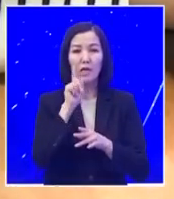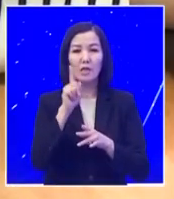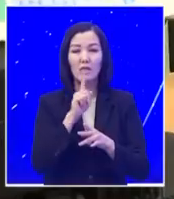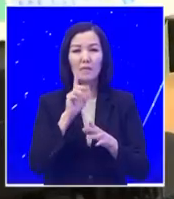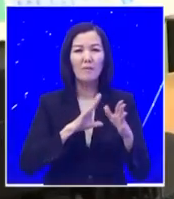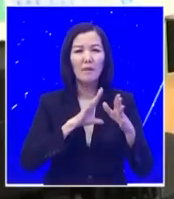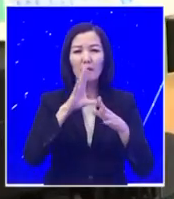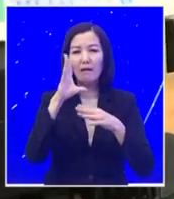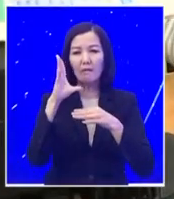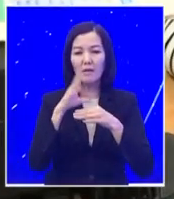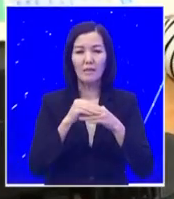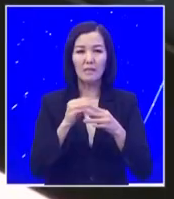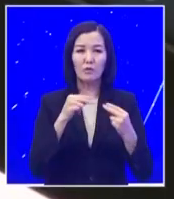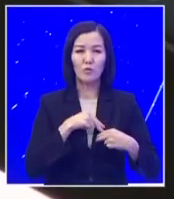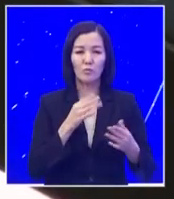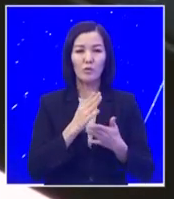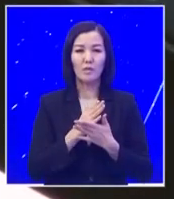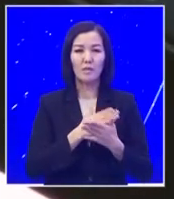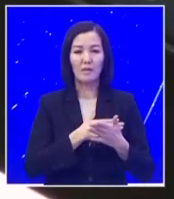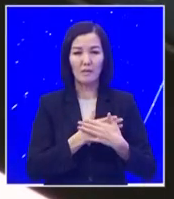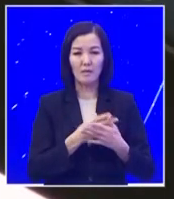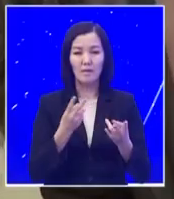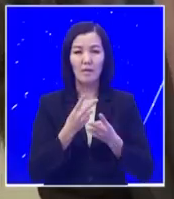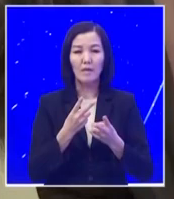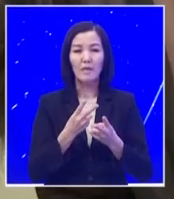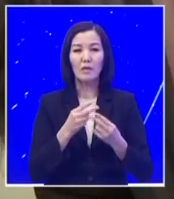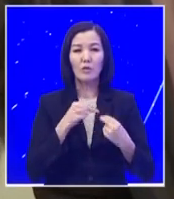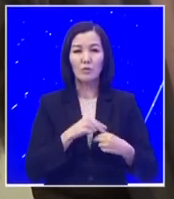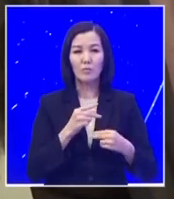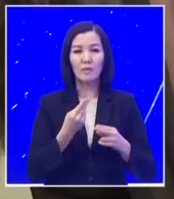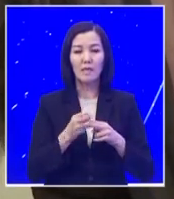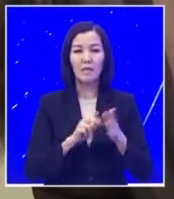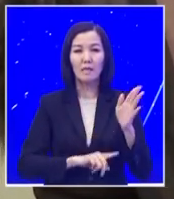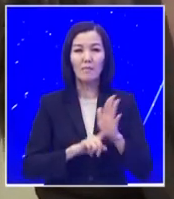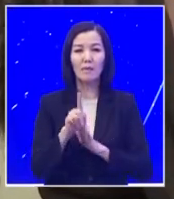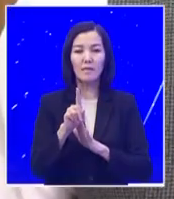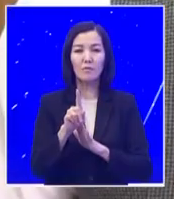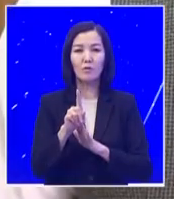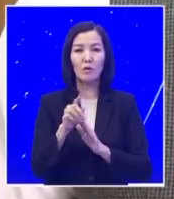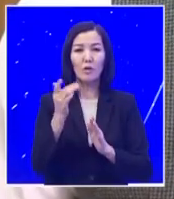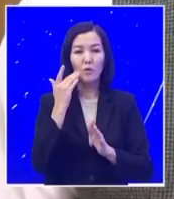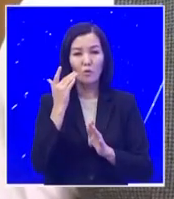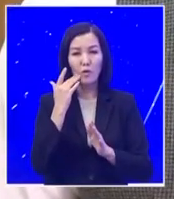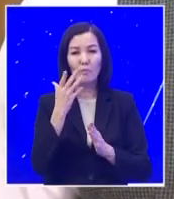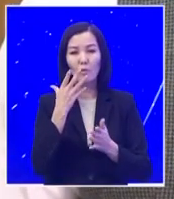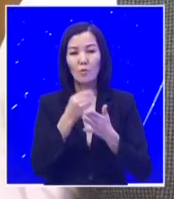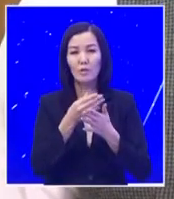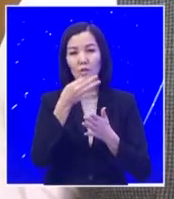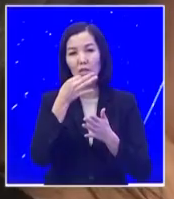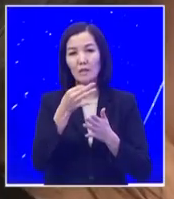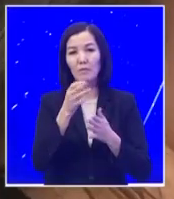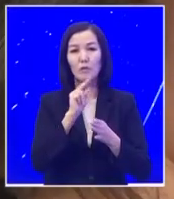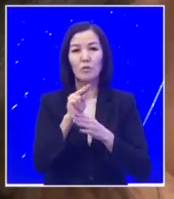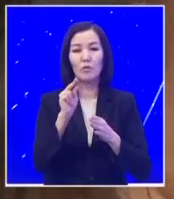түн демей тынымсыз еңбек етуден жан қалауын тапқан. Жұмысты енді бастап жүрген әріптестеріне үнемі өз тәжірибелерін